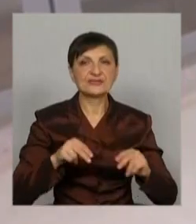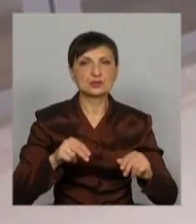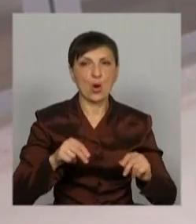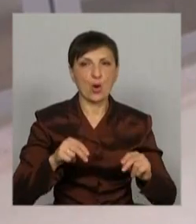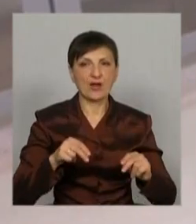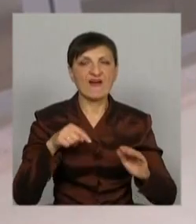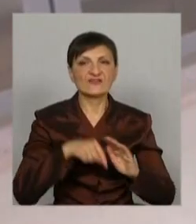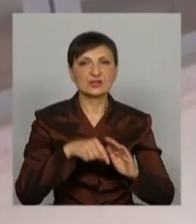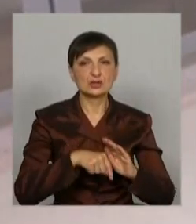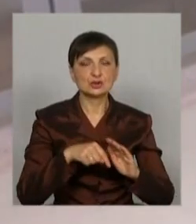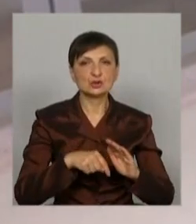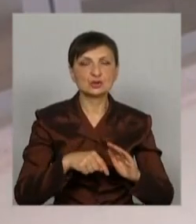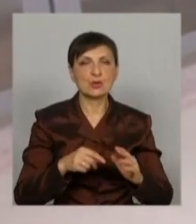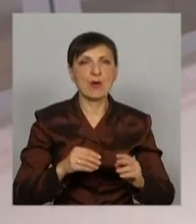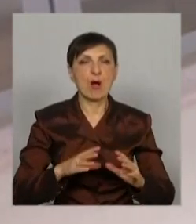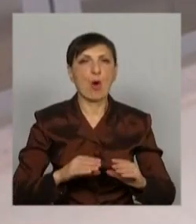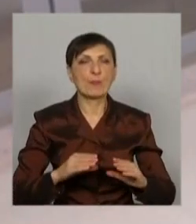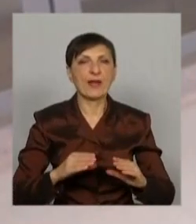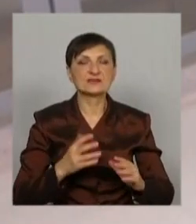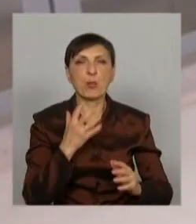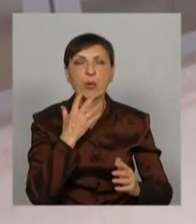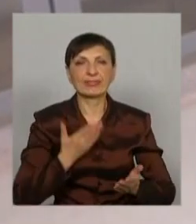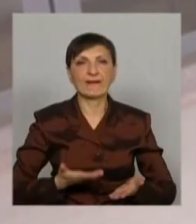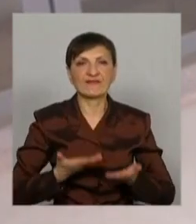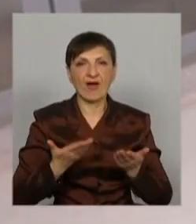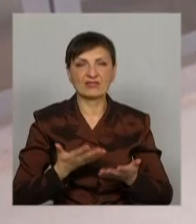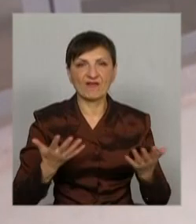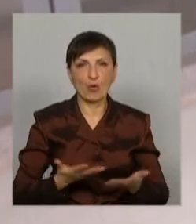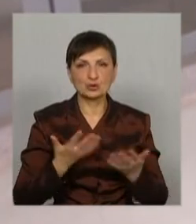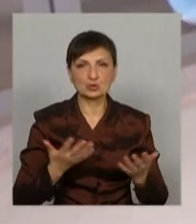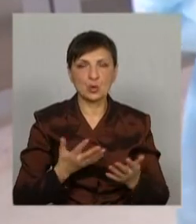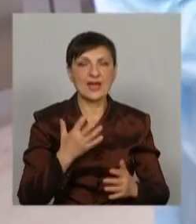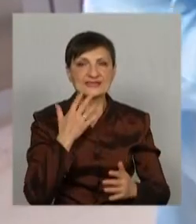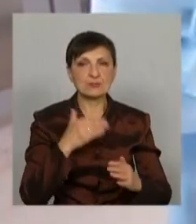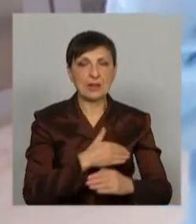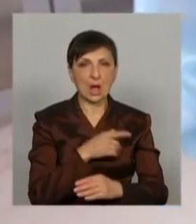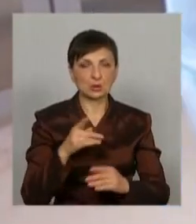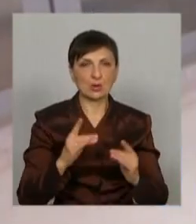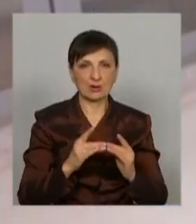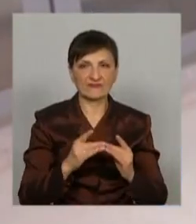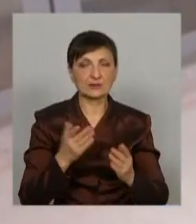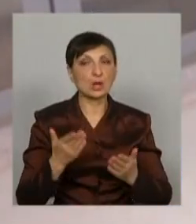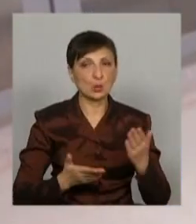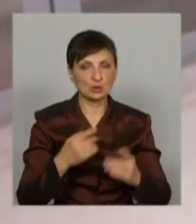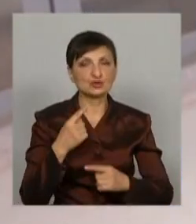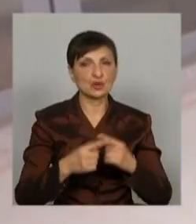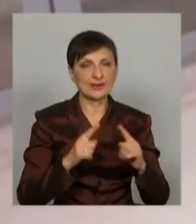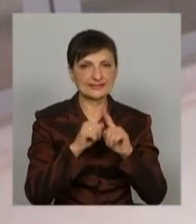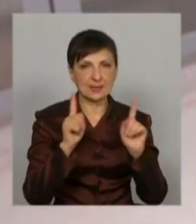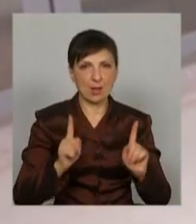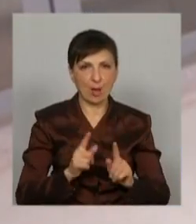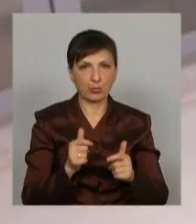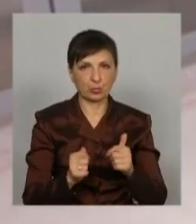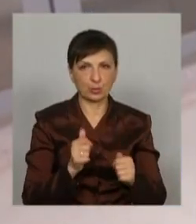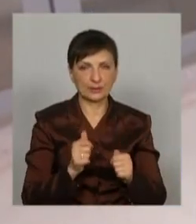внизу расположен компрессор который подогревает воздух снова температура кровати и регулируется через этот пульт